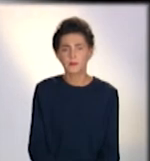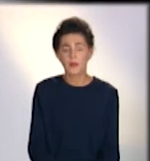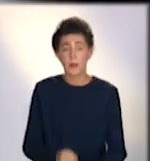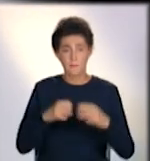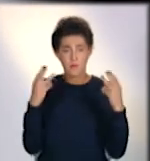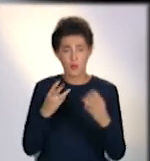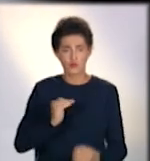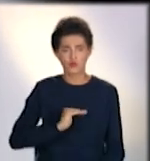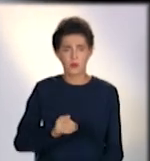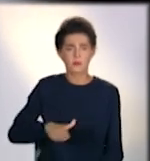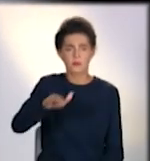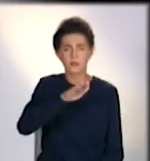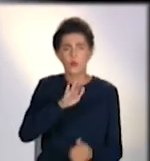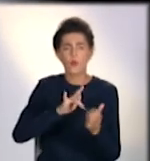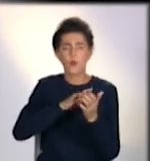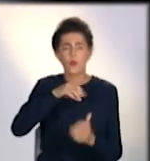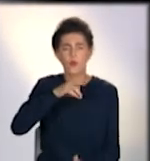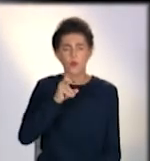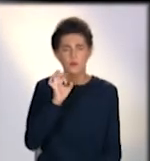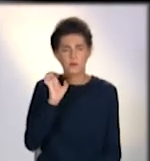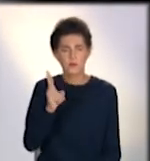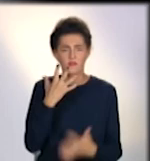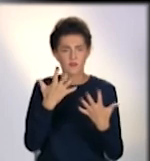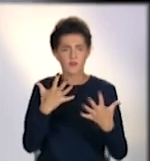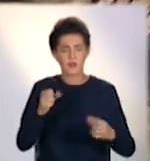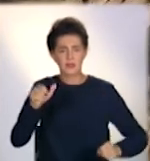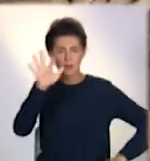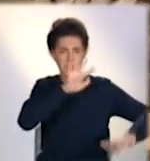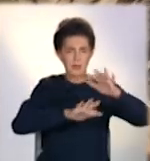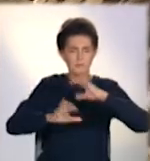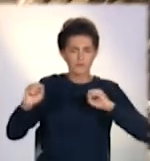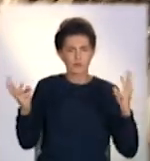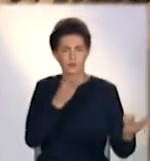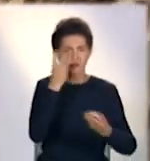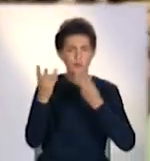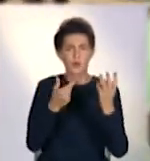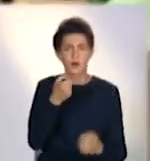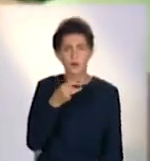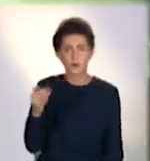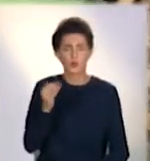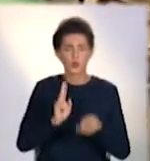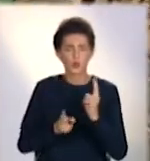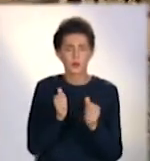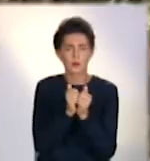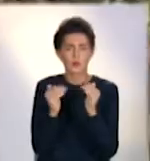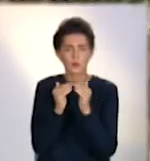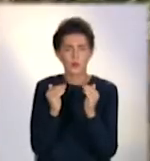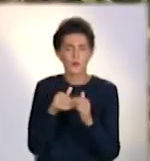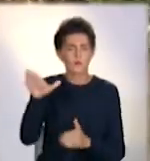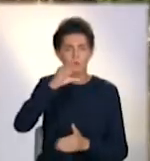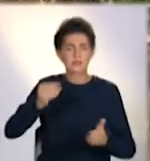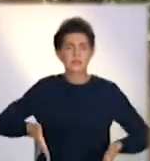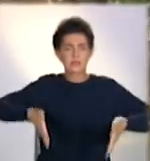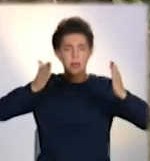Пожежа в приватному секторі Покровська. Стовбур диму видно за десятки метрів. Гараж, кухня, а ззаді дом. Стіни та попіл – це все,